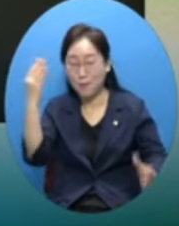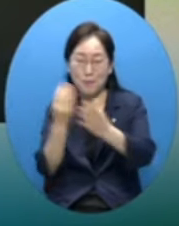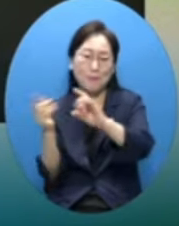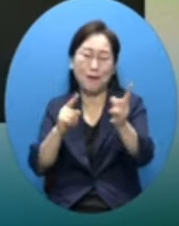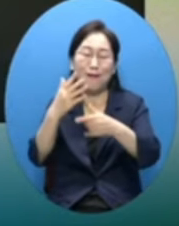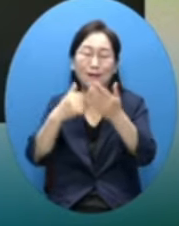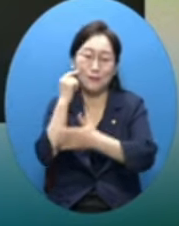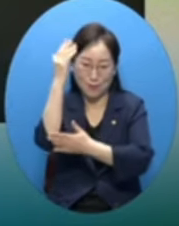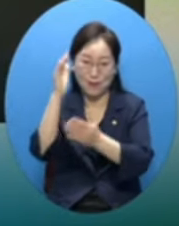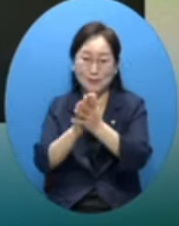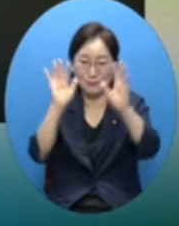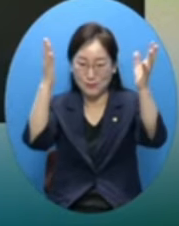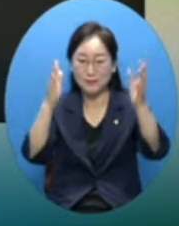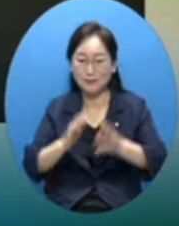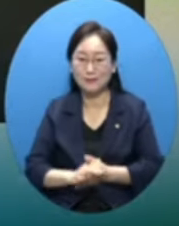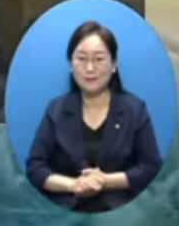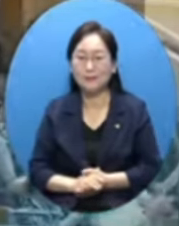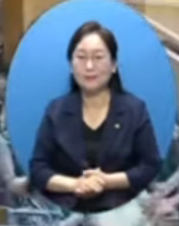영립니다